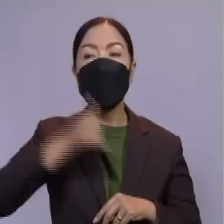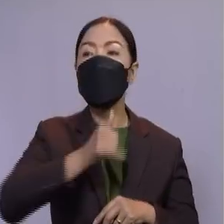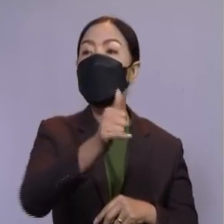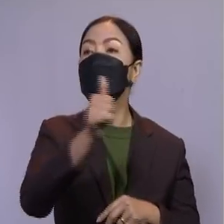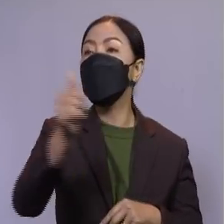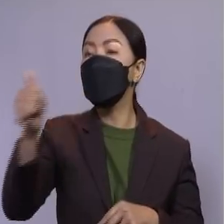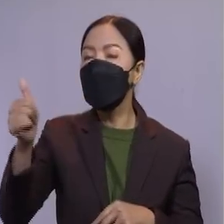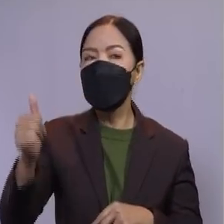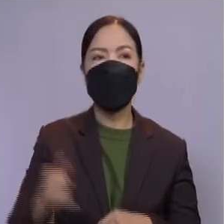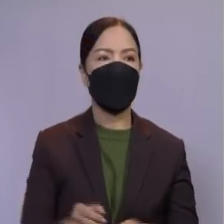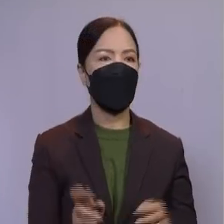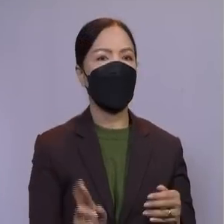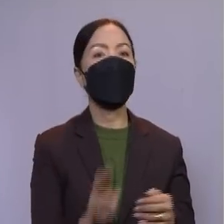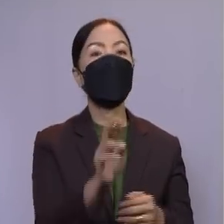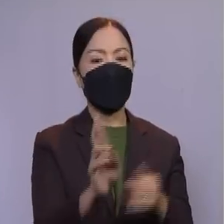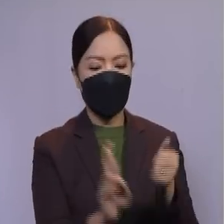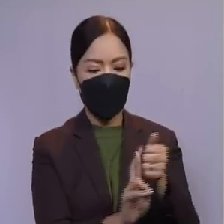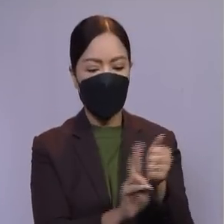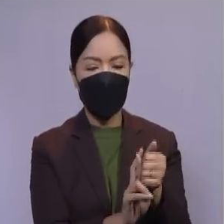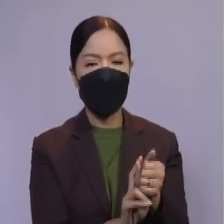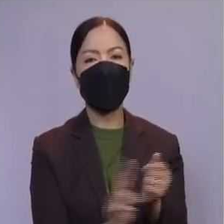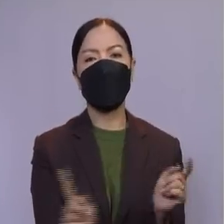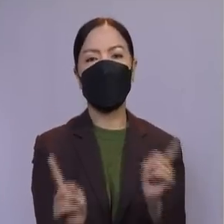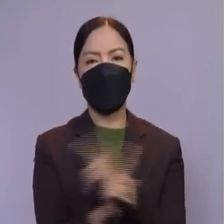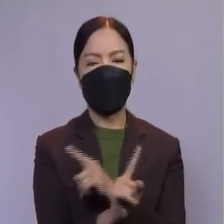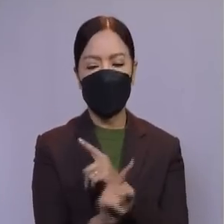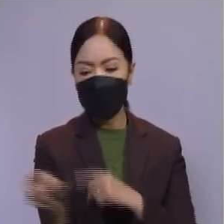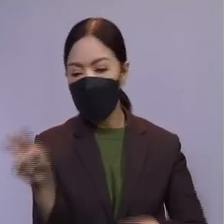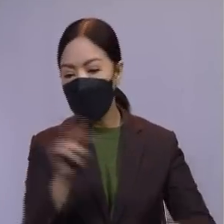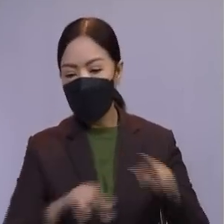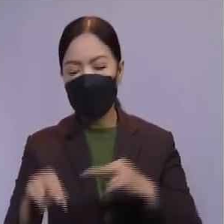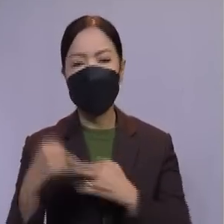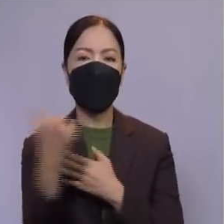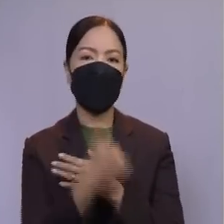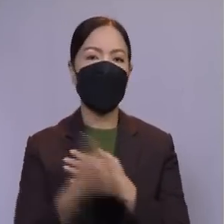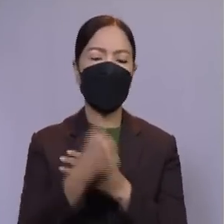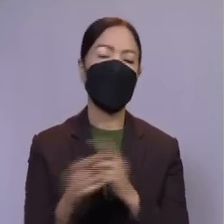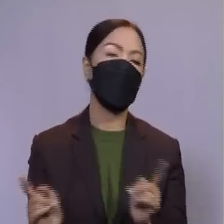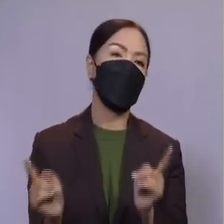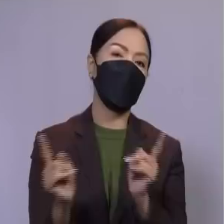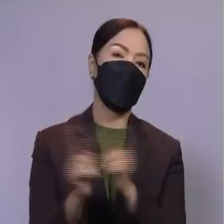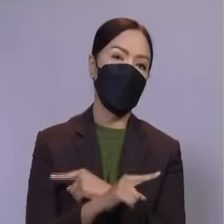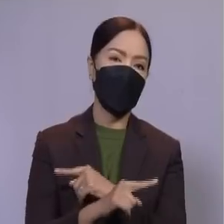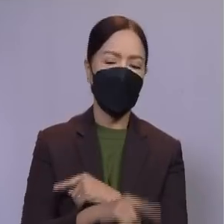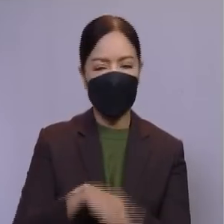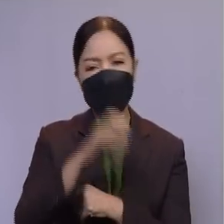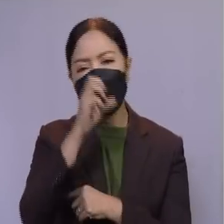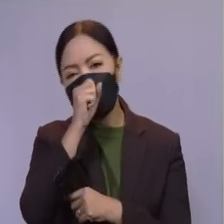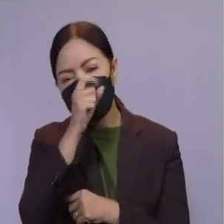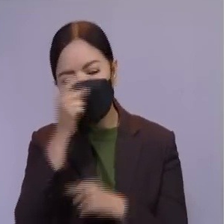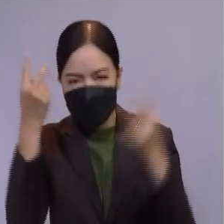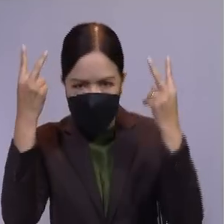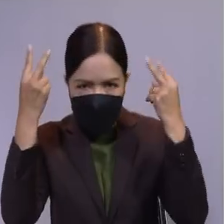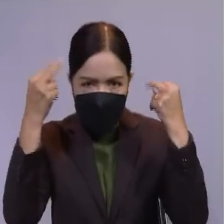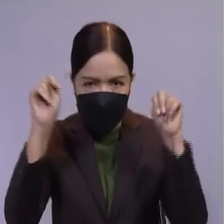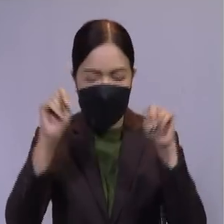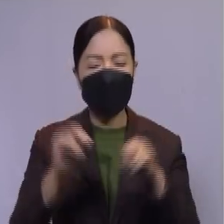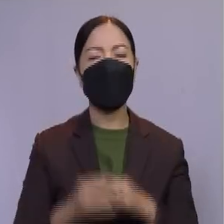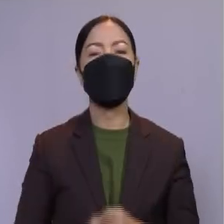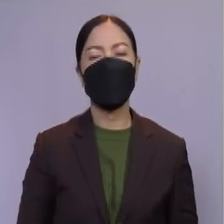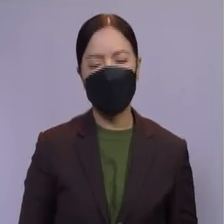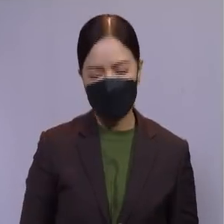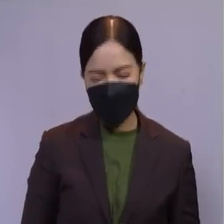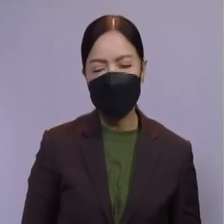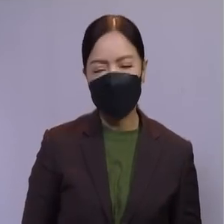พลเอกประวิตรก็จะดูแลนะคะดูแลประเทศแทนก็จะอยู่ในหน้าที่ของการปฏิบัติราชการแทน